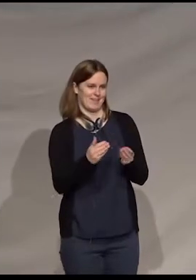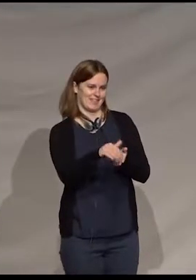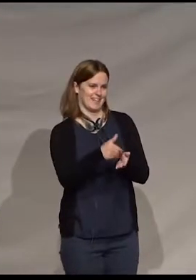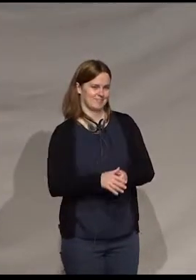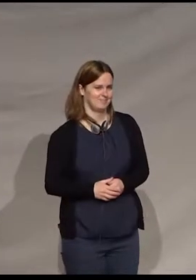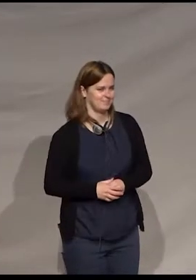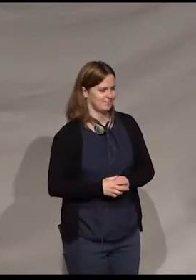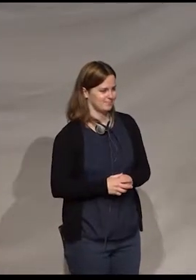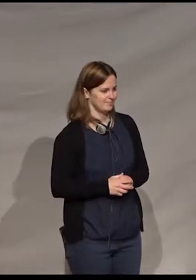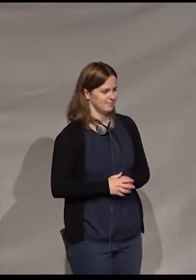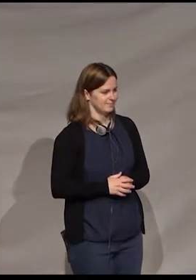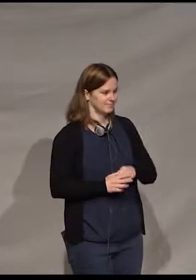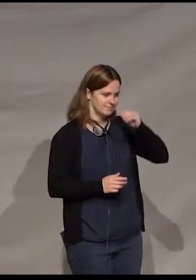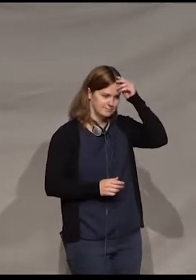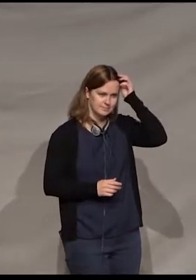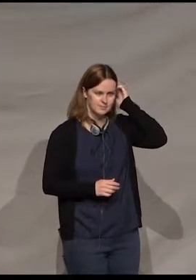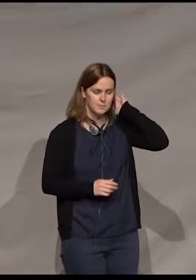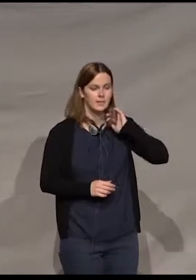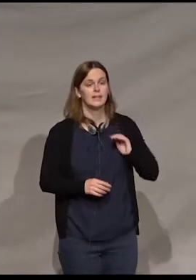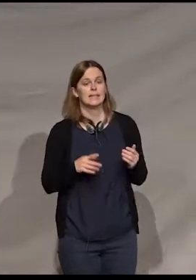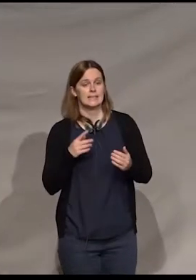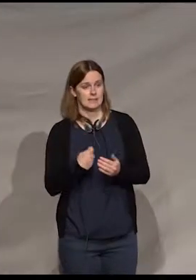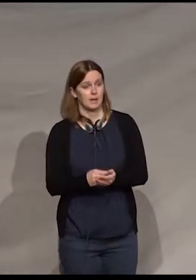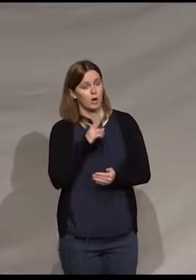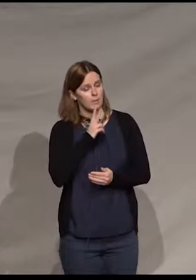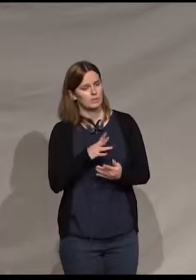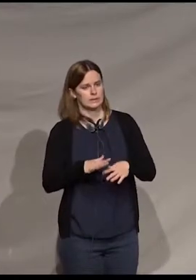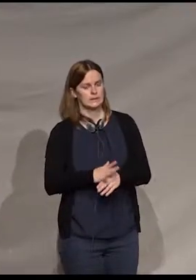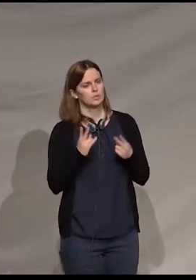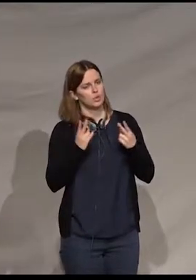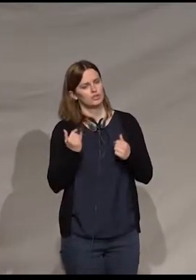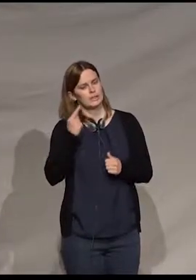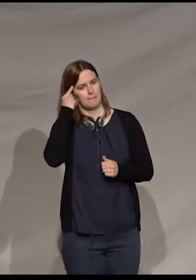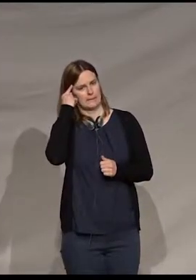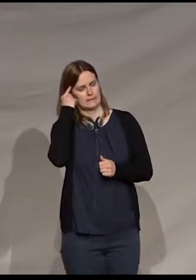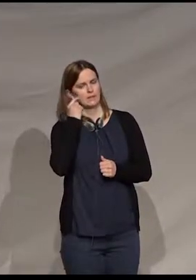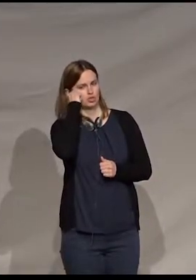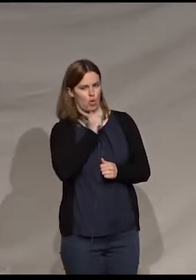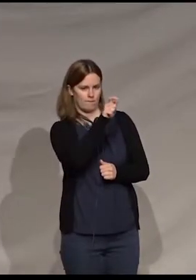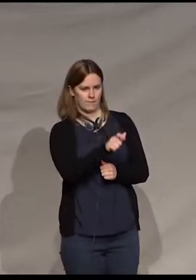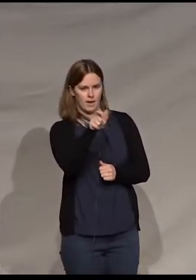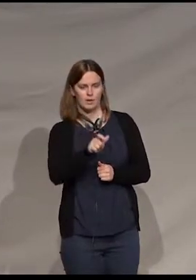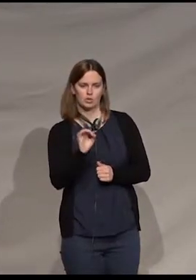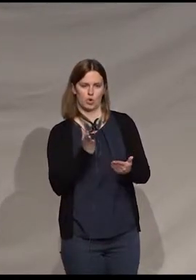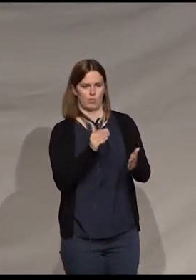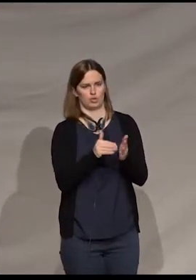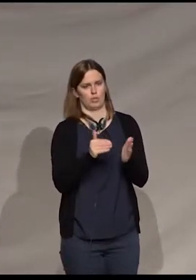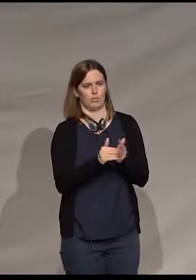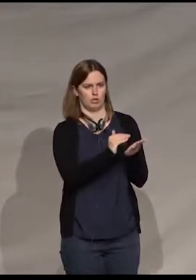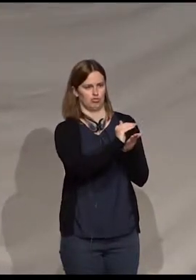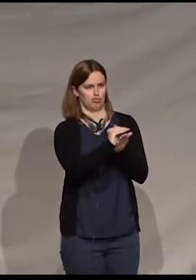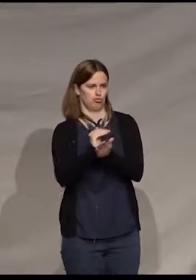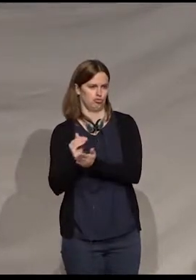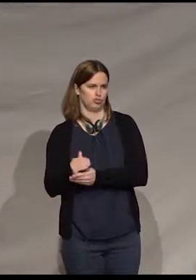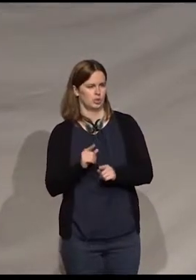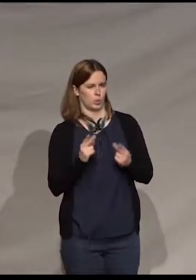Zůstaneme u slova. V tom případě jsou zde naši klienti. Naší snahou tedy už není jenom to, aby člověk ovládal zařízení určitým